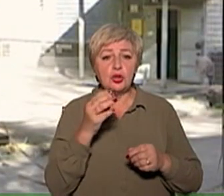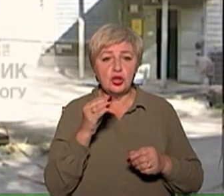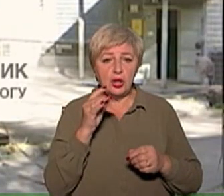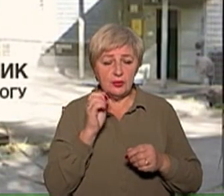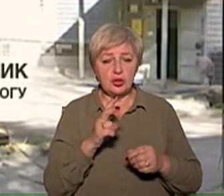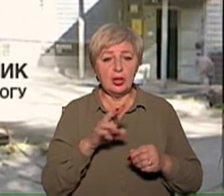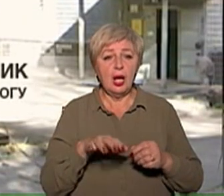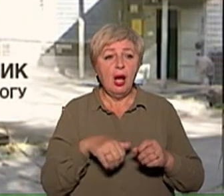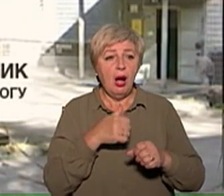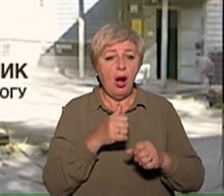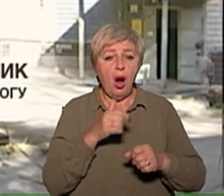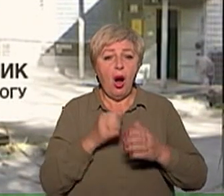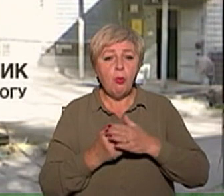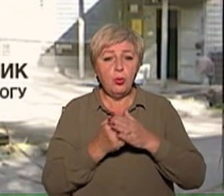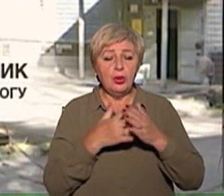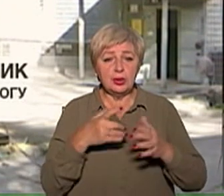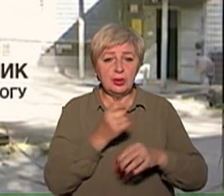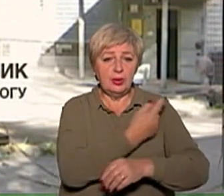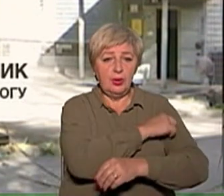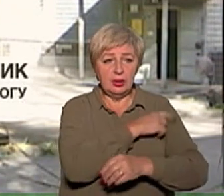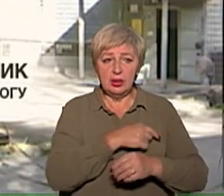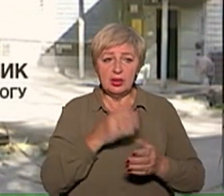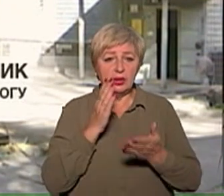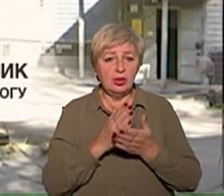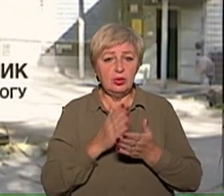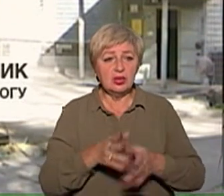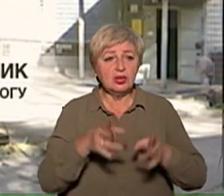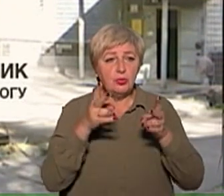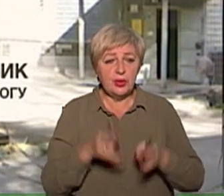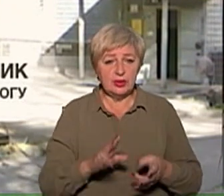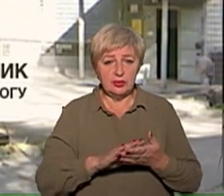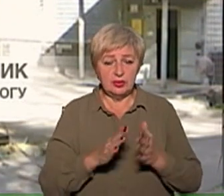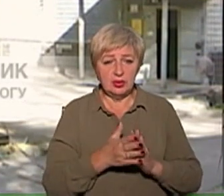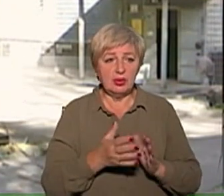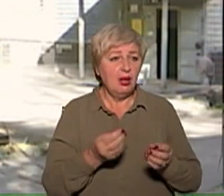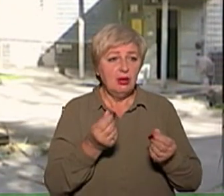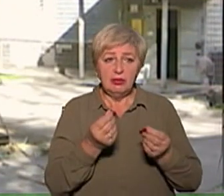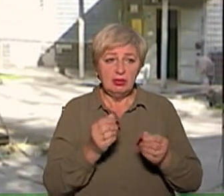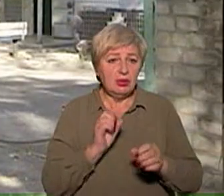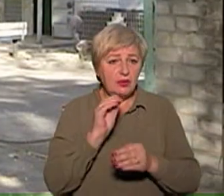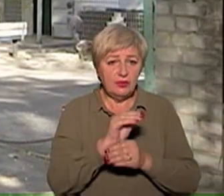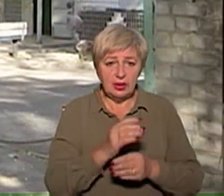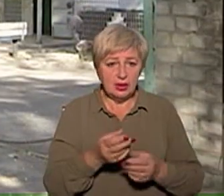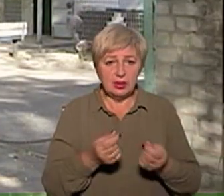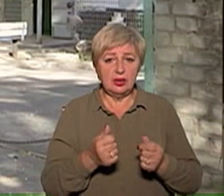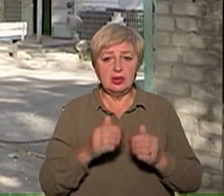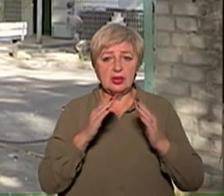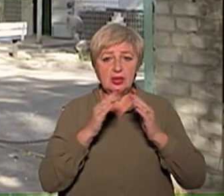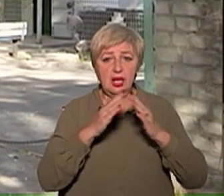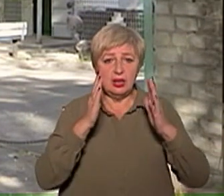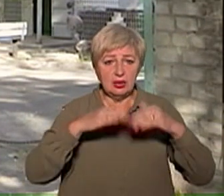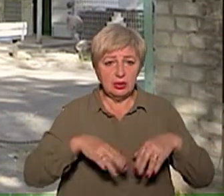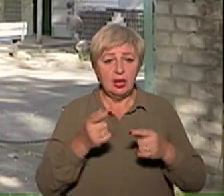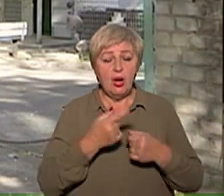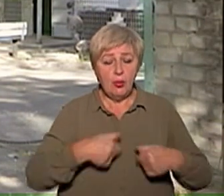міські лікарні знаходяться в безвихідному стані. Больницы не дофинансируются, здания разрушаются. Мы кардинально изменим